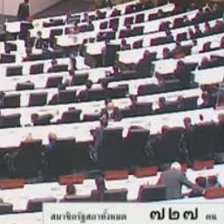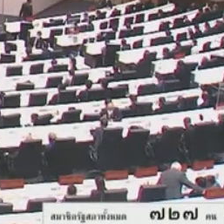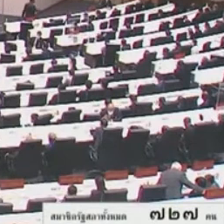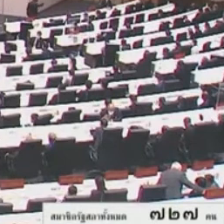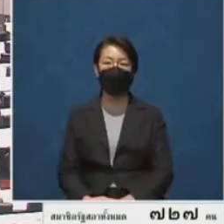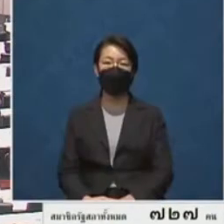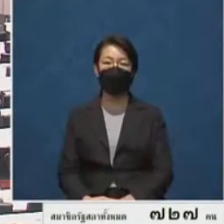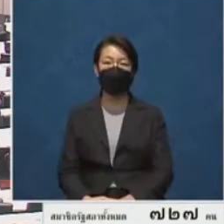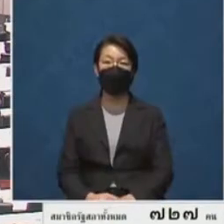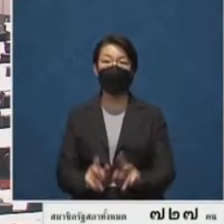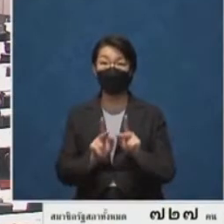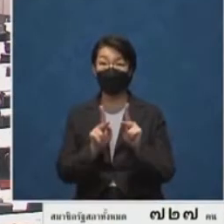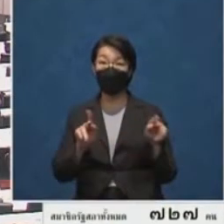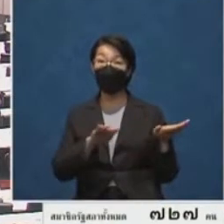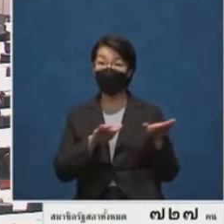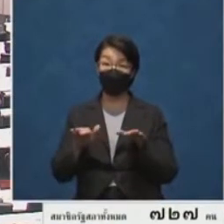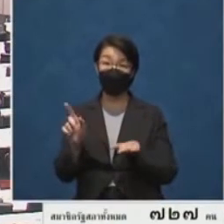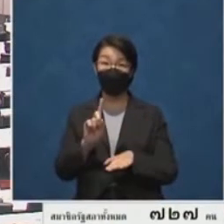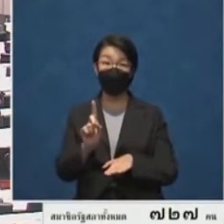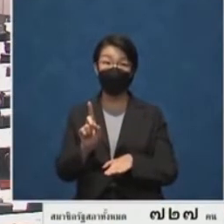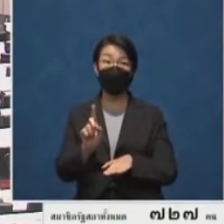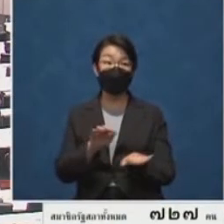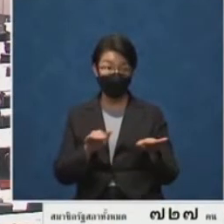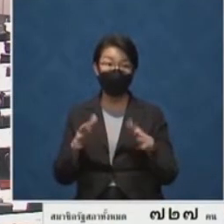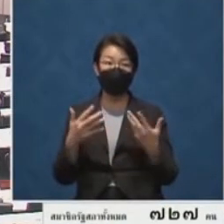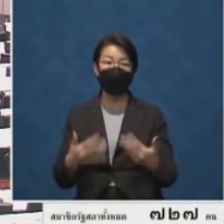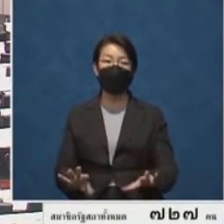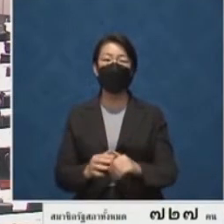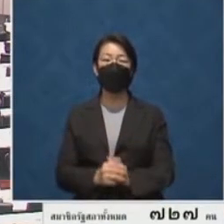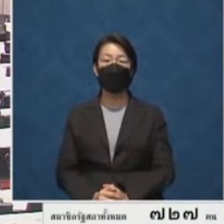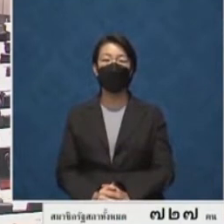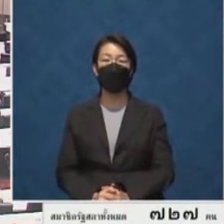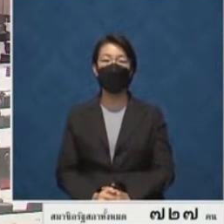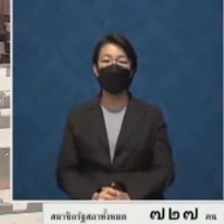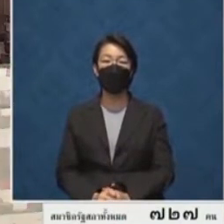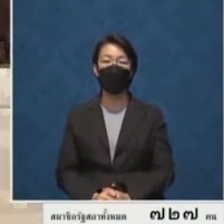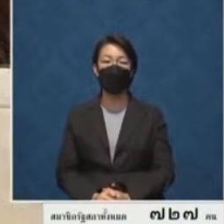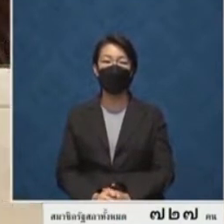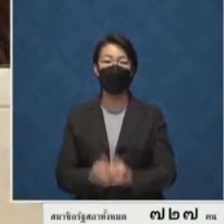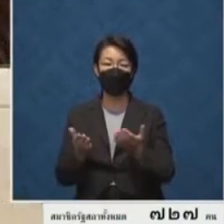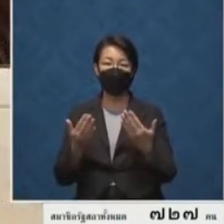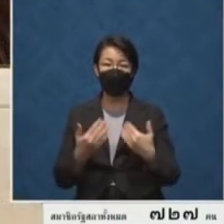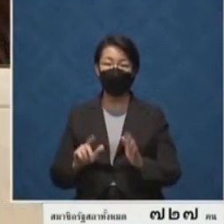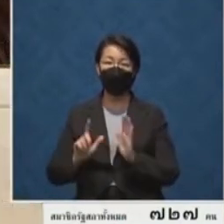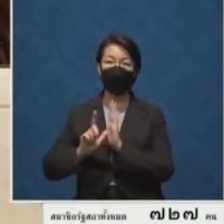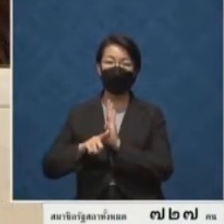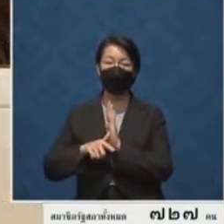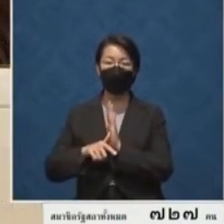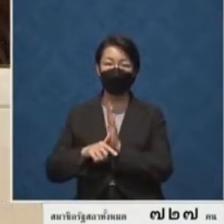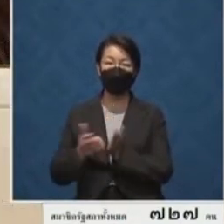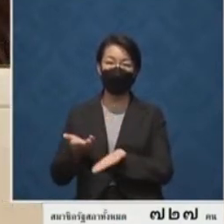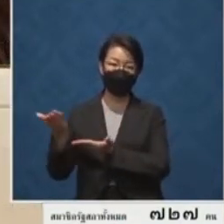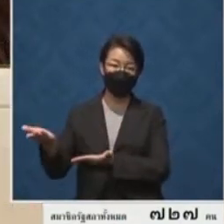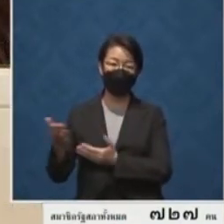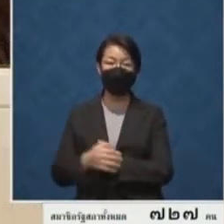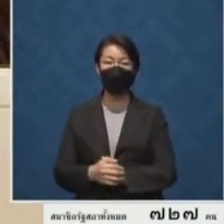กรรมการพร้อมแล้วครับกรรมการนับคะแนนพร้อมแล้วต่อไปก็จะให้เลขาธิการดำเนินการครับโดยอ่